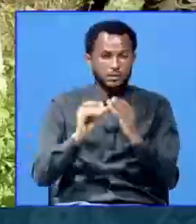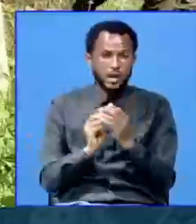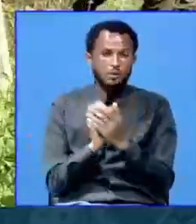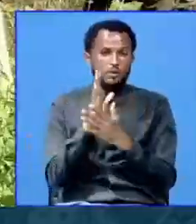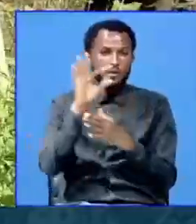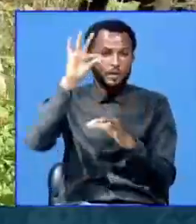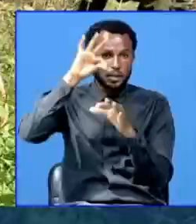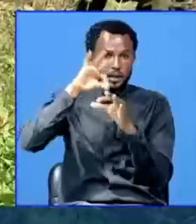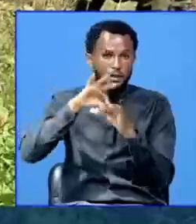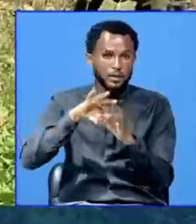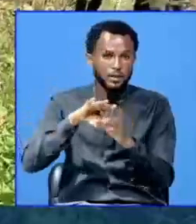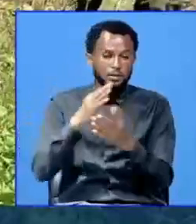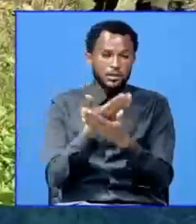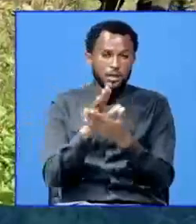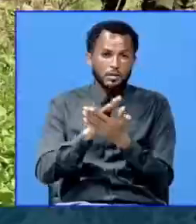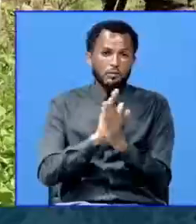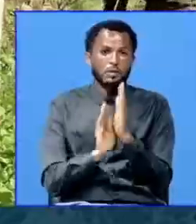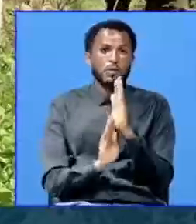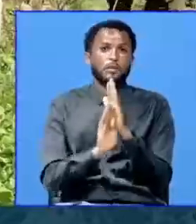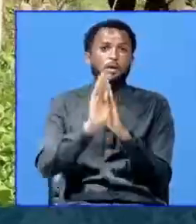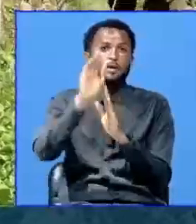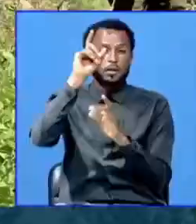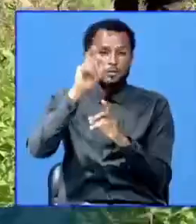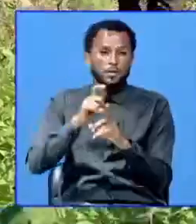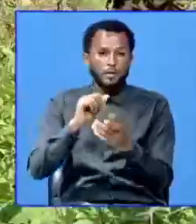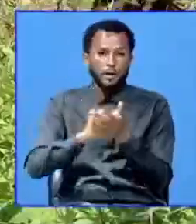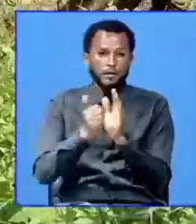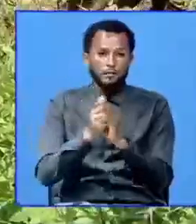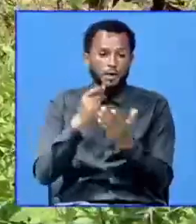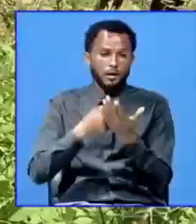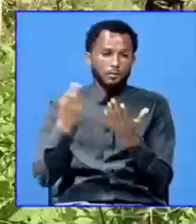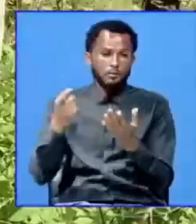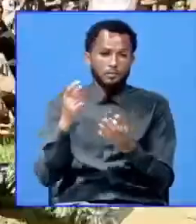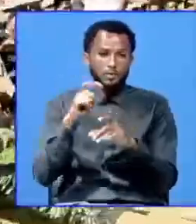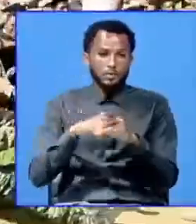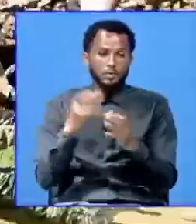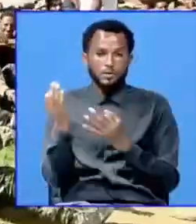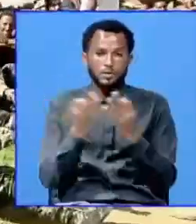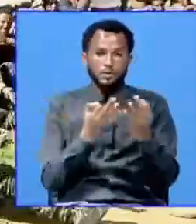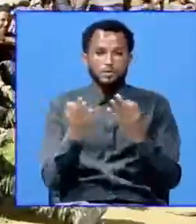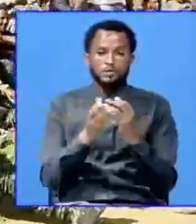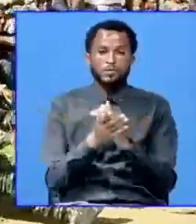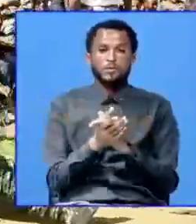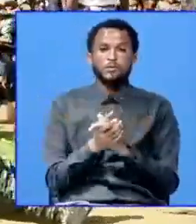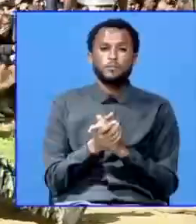ኣብ ወፍሪ ምትካል ፈልሲ ተሳትፎ ከበርህ ከም ዝግባእ ድማ ኣብቲ እዋን ተሓቢሩ